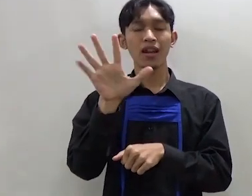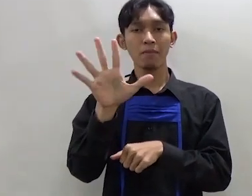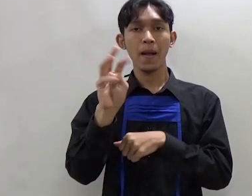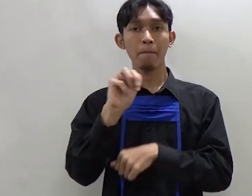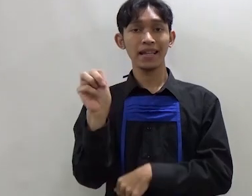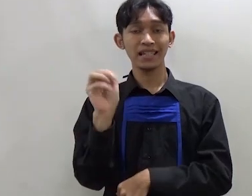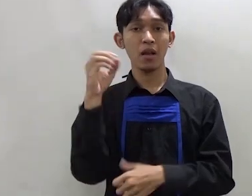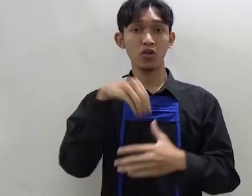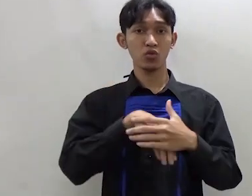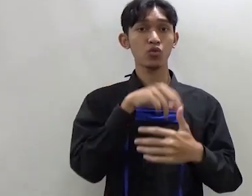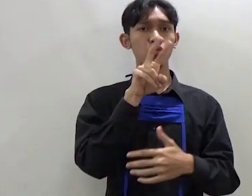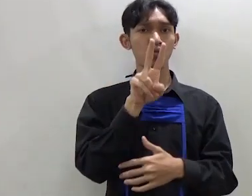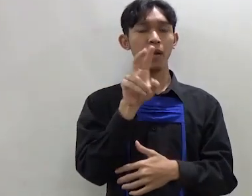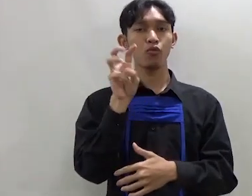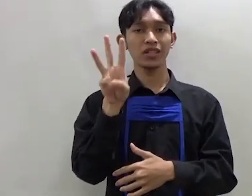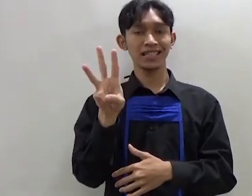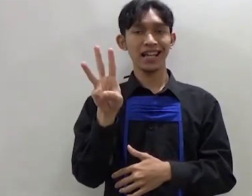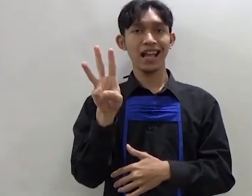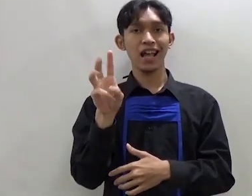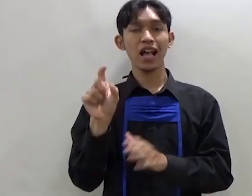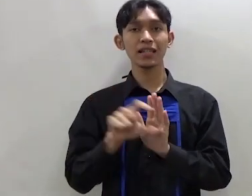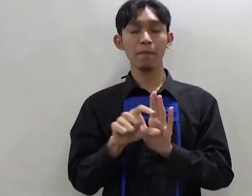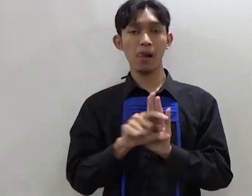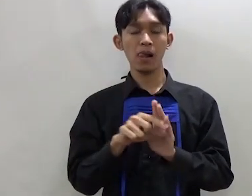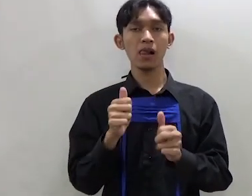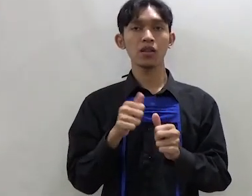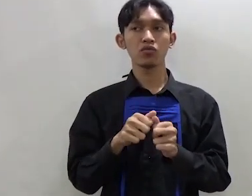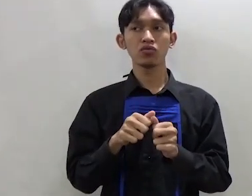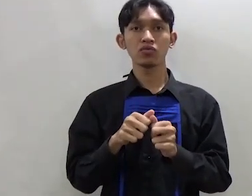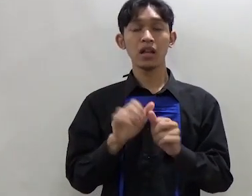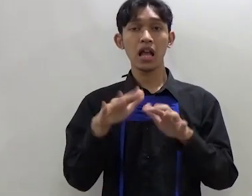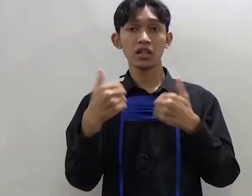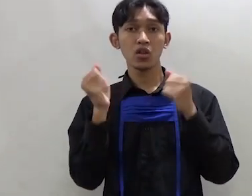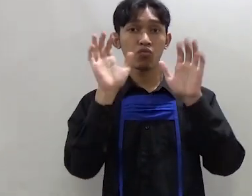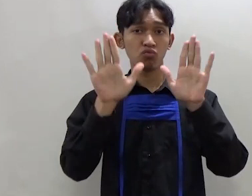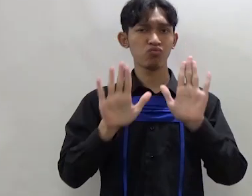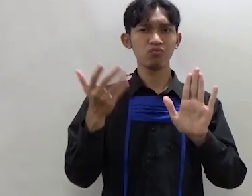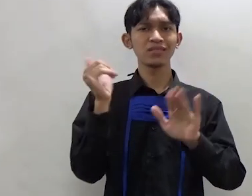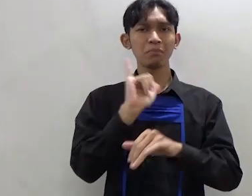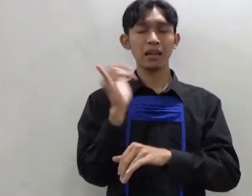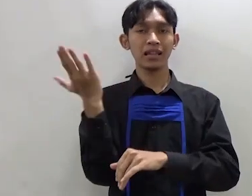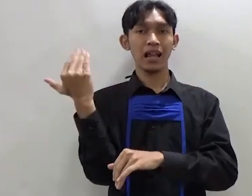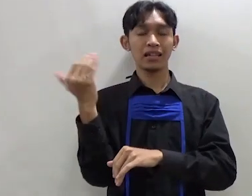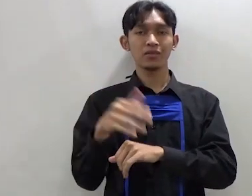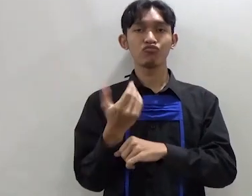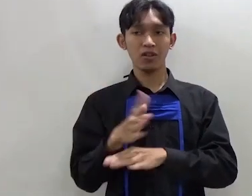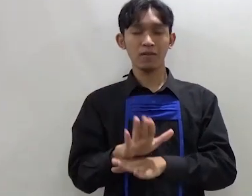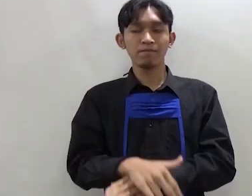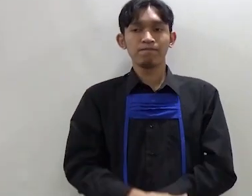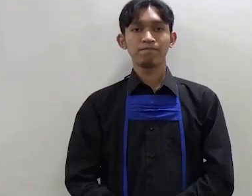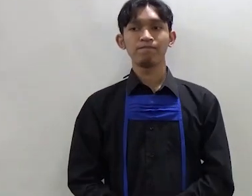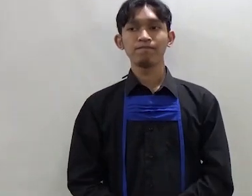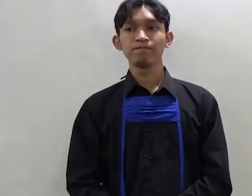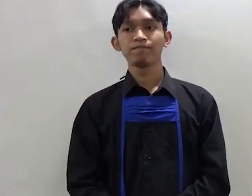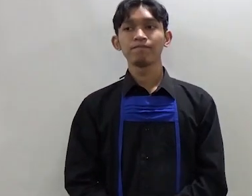reaktif, maka dikategorikan sebagai OTG reaktif. Kemudian langkah ketiga,